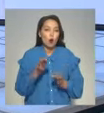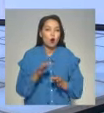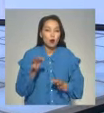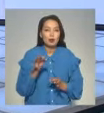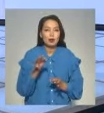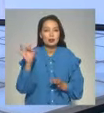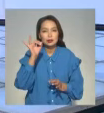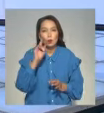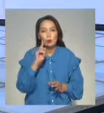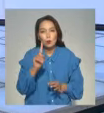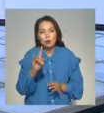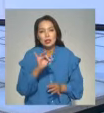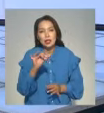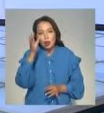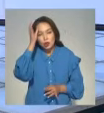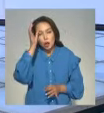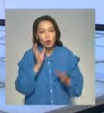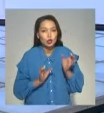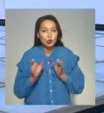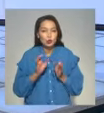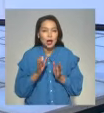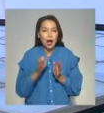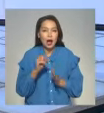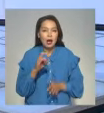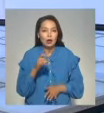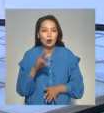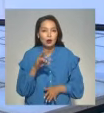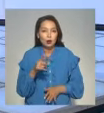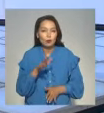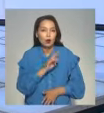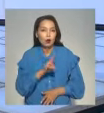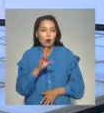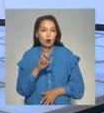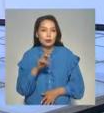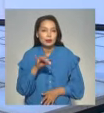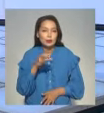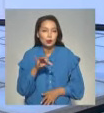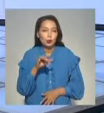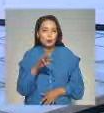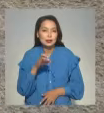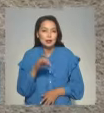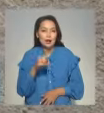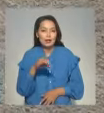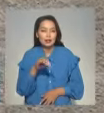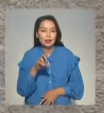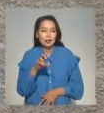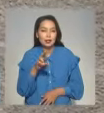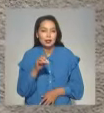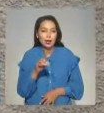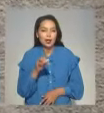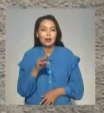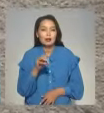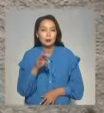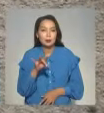научные сотрудники Института археологии, будет работать в Кубдинском, Уилском, Айтекибийском и Темирском районах. Именно там